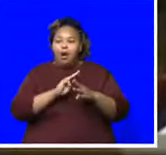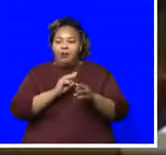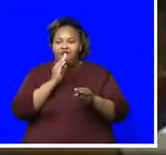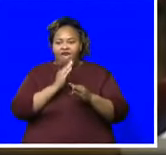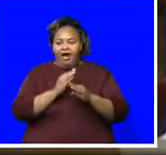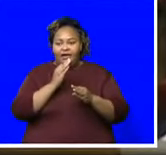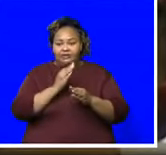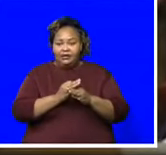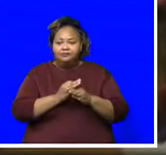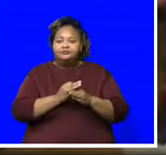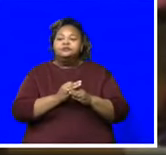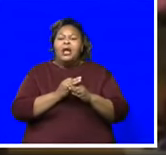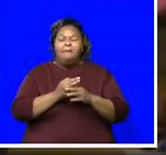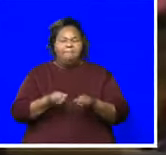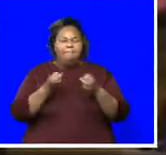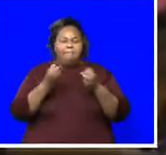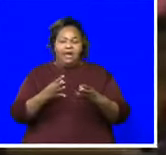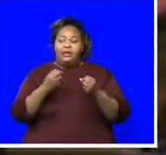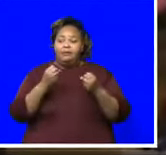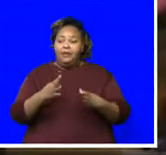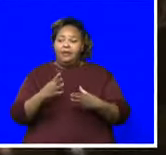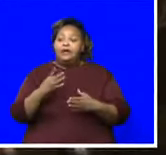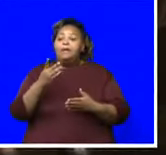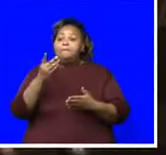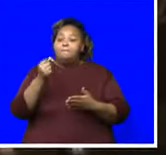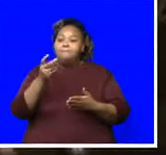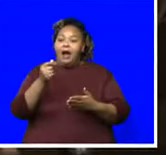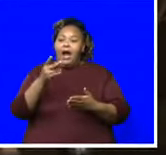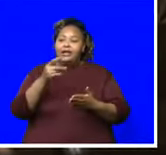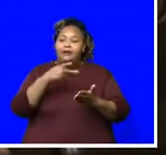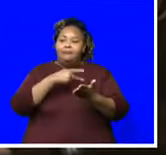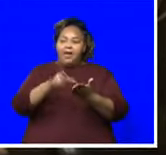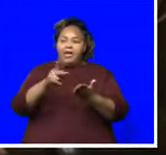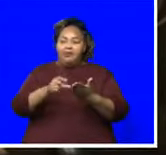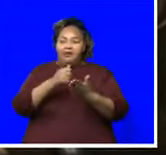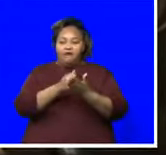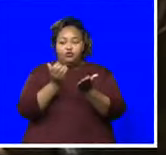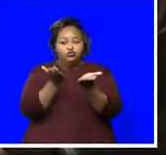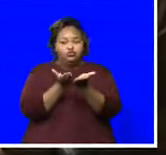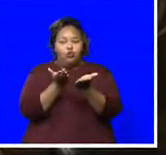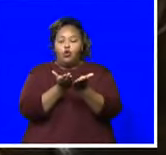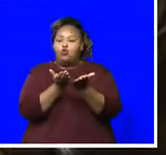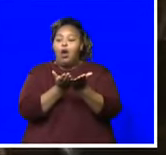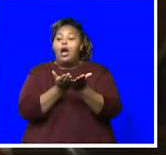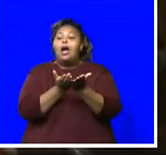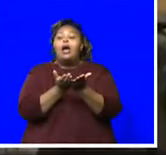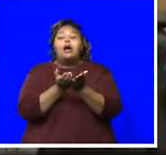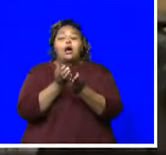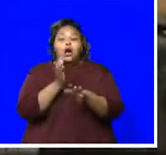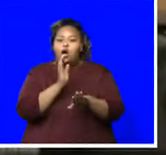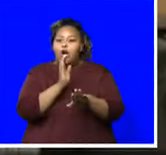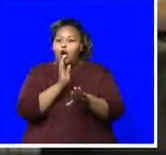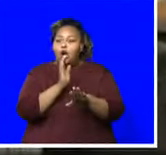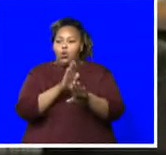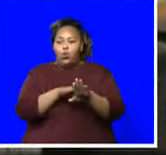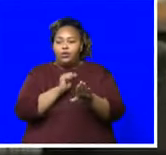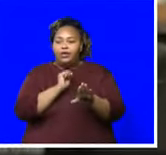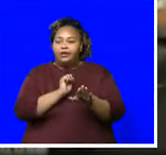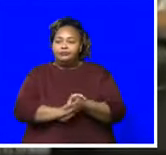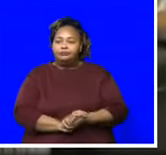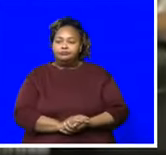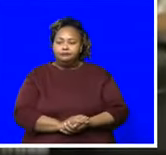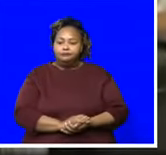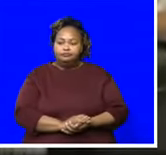bacela abatali ukuthi bababambise ngeliciniso kude imfundo yabantwana itawuba ngilesezingeni. Etindzabeni, Eswatini TV kubika